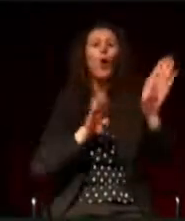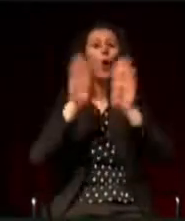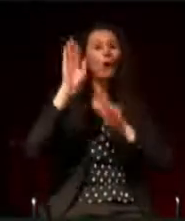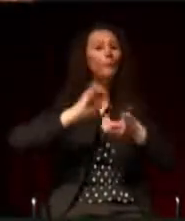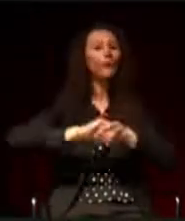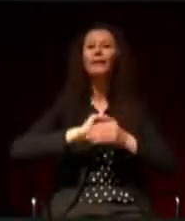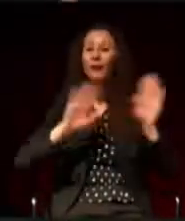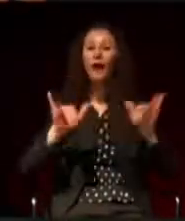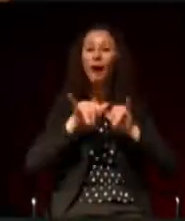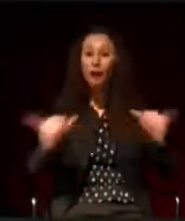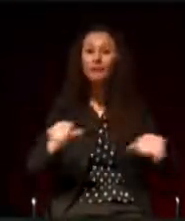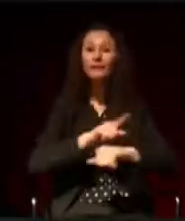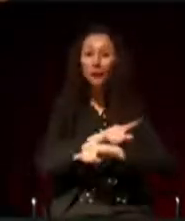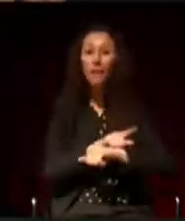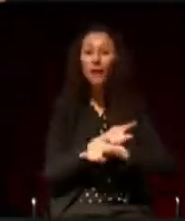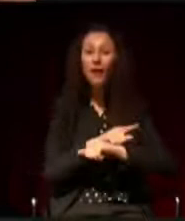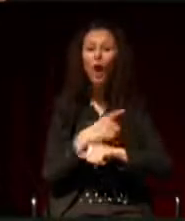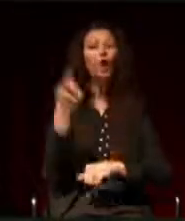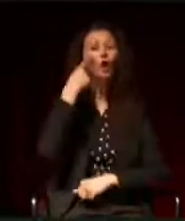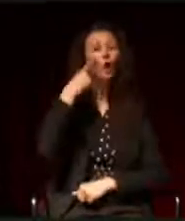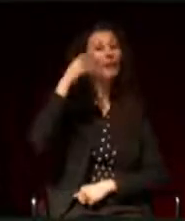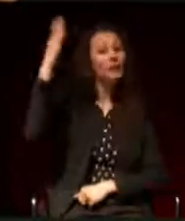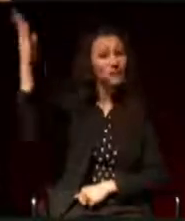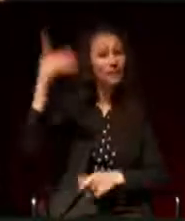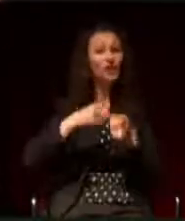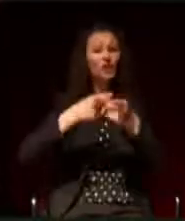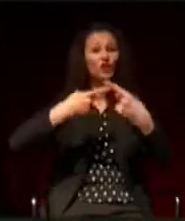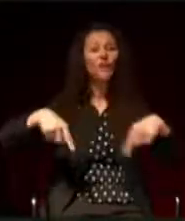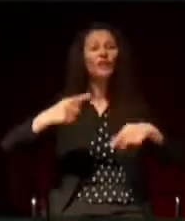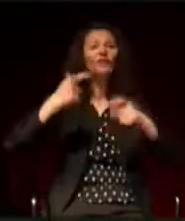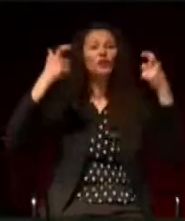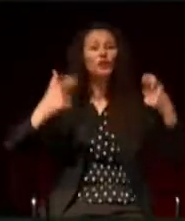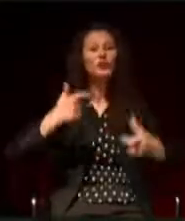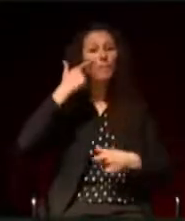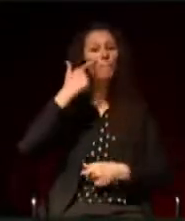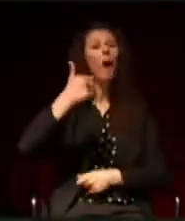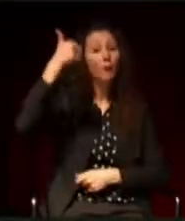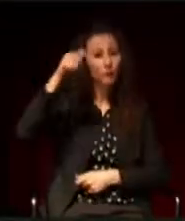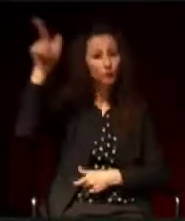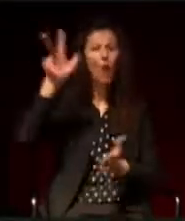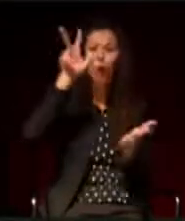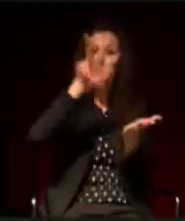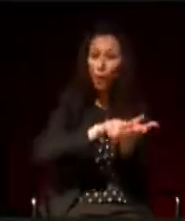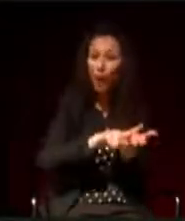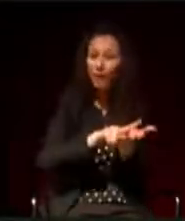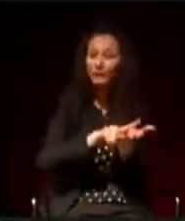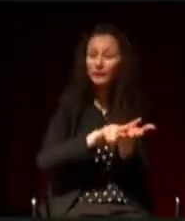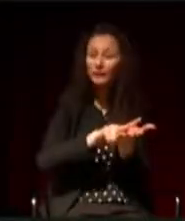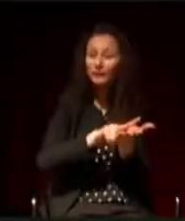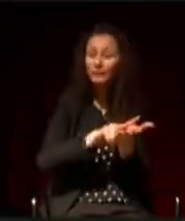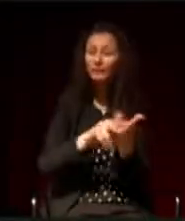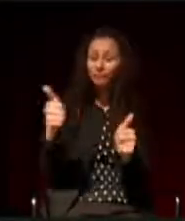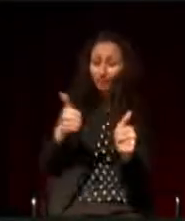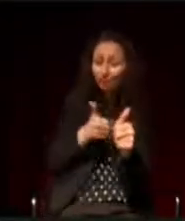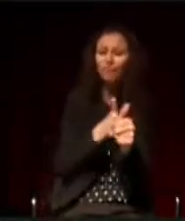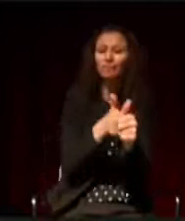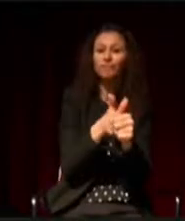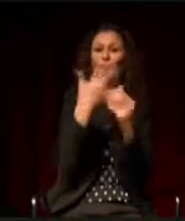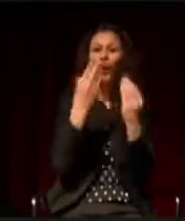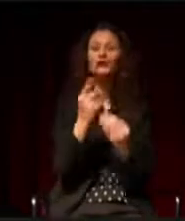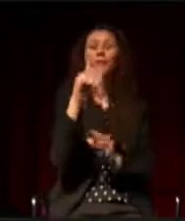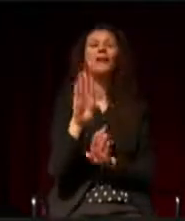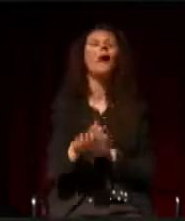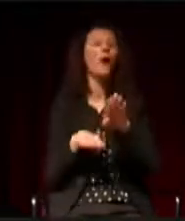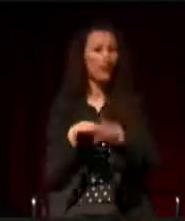geçmiş olmayacak. Aynı zamanda hükümetimizin ve Çevre Şehircilik Bakanlığımızın onayladığı, arkasında duracağı bir